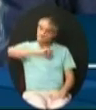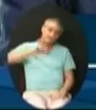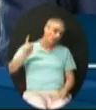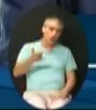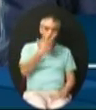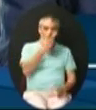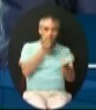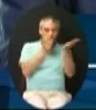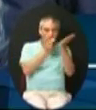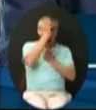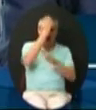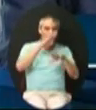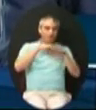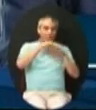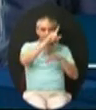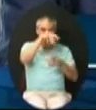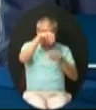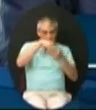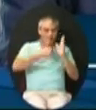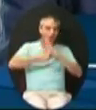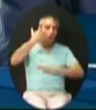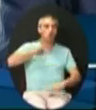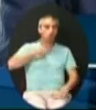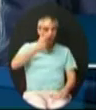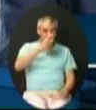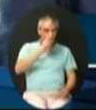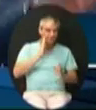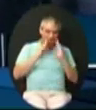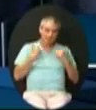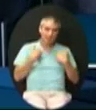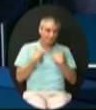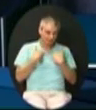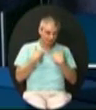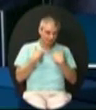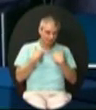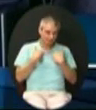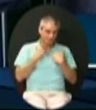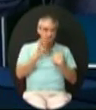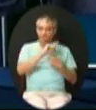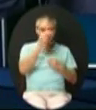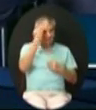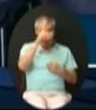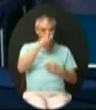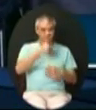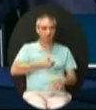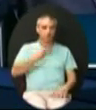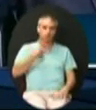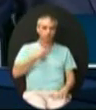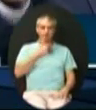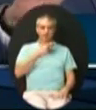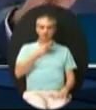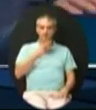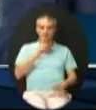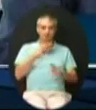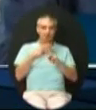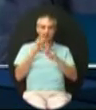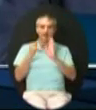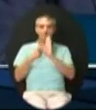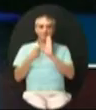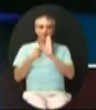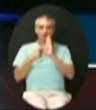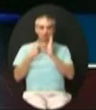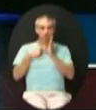השלושה האלה עפו מתפקידיהם, כולל ראש השבק, ותאמין לי, אתה לא מזכיר את ראש השבק. רק בגלל זה, גם פה הייתה